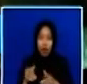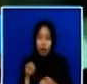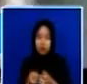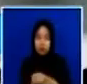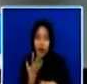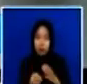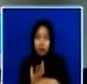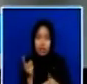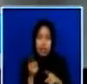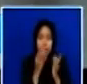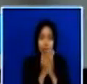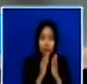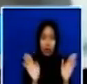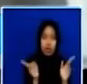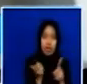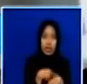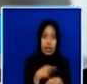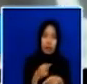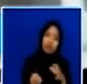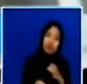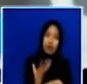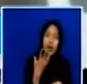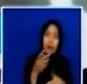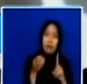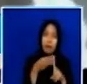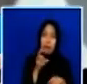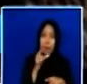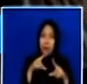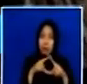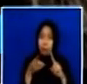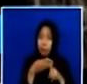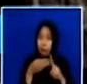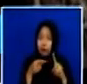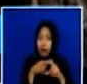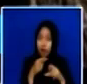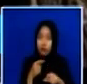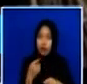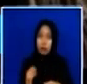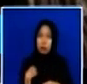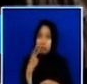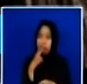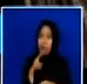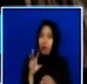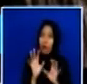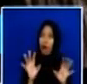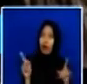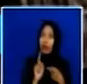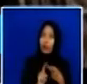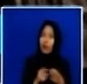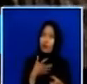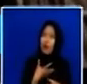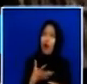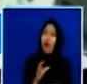dan pintu atau flow Rif tidak disangka saat kerajinan tersebut dipasang di ruang tamu rumahnya banyak temannya suka